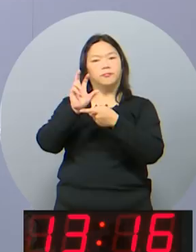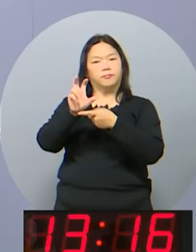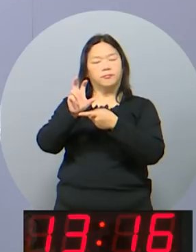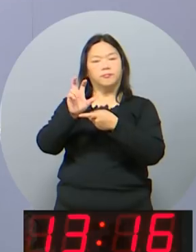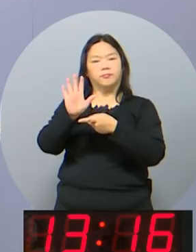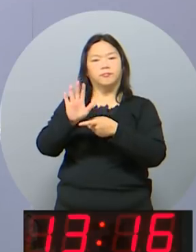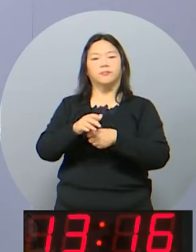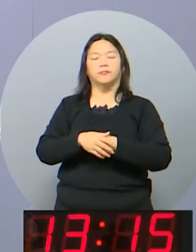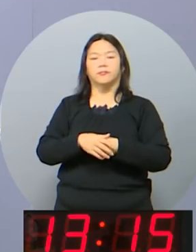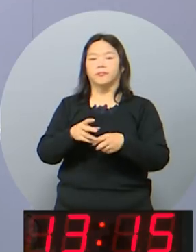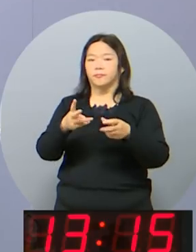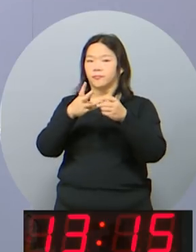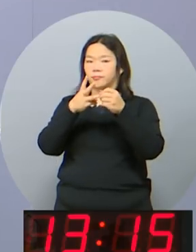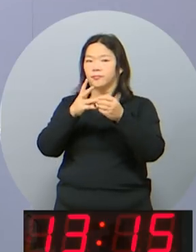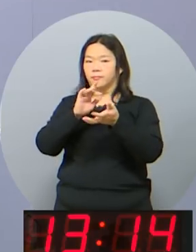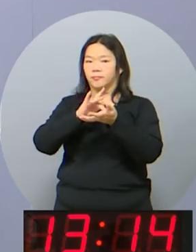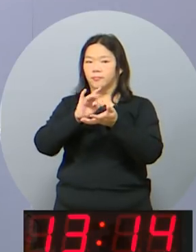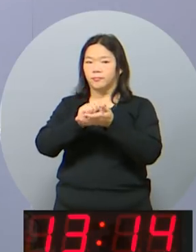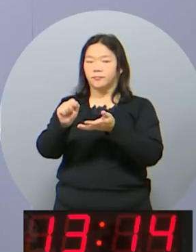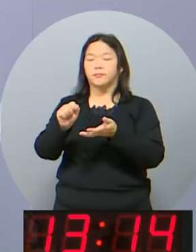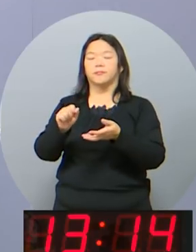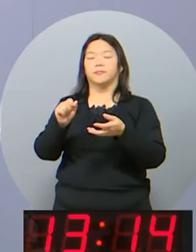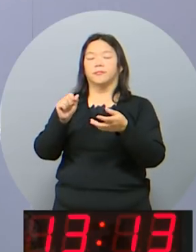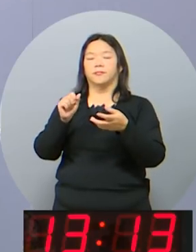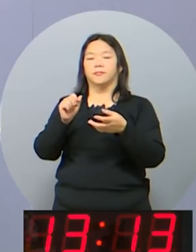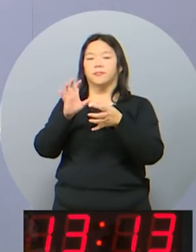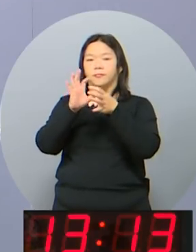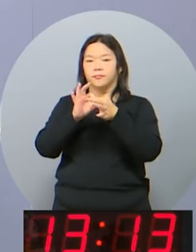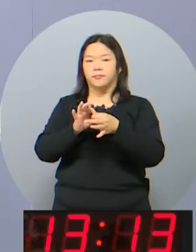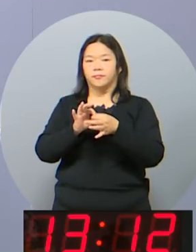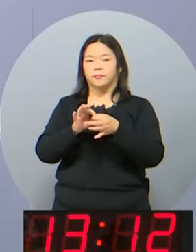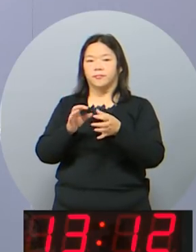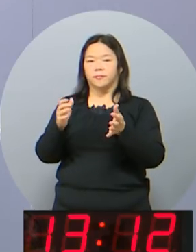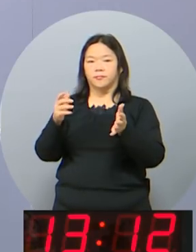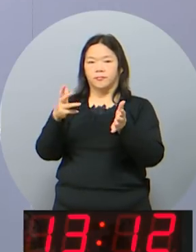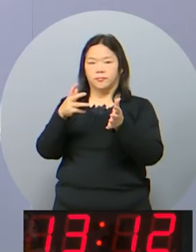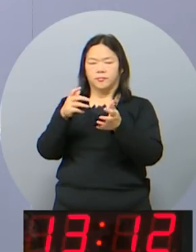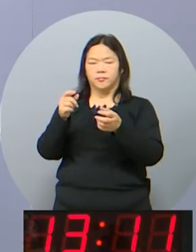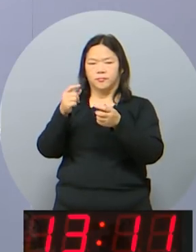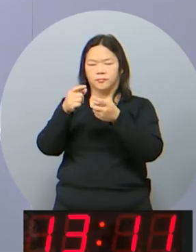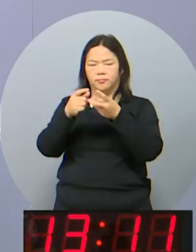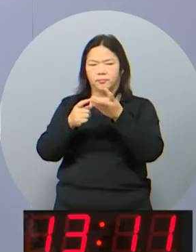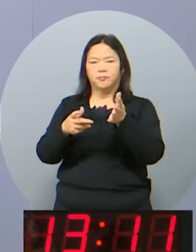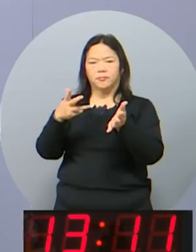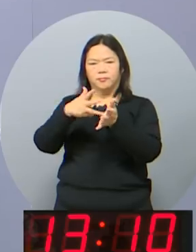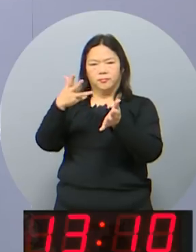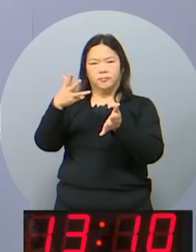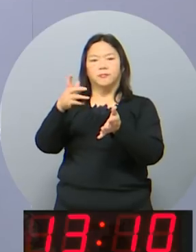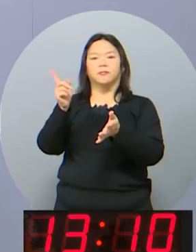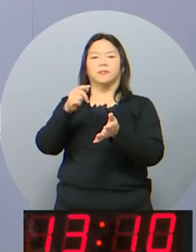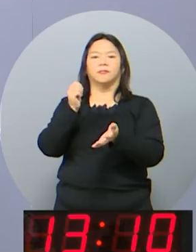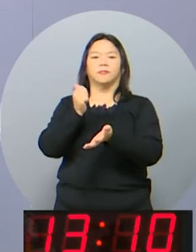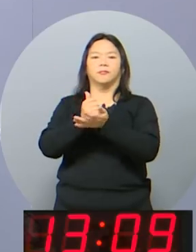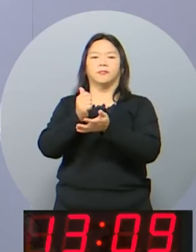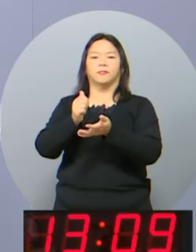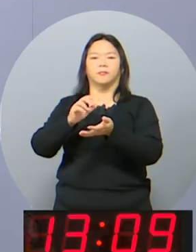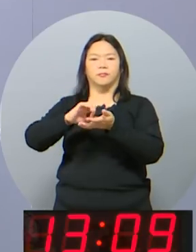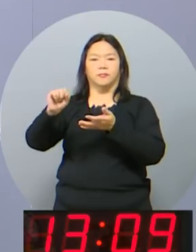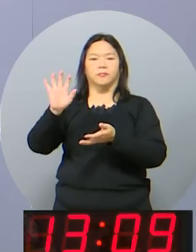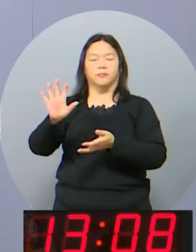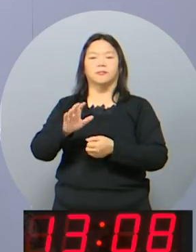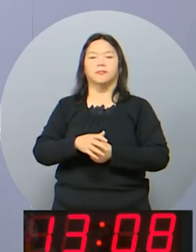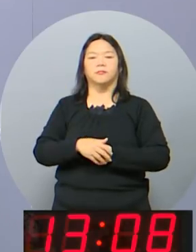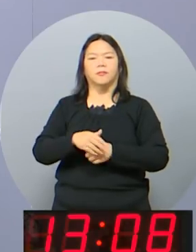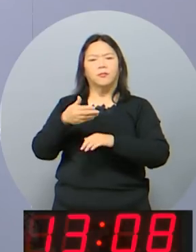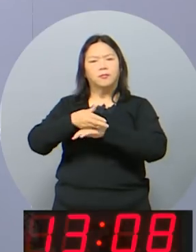70%，第三标因为到第八次才标出去。那这过程当